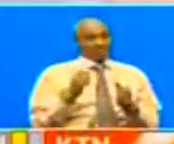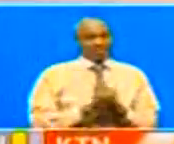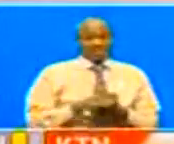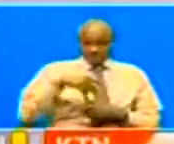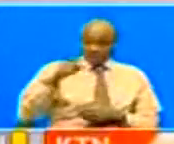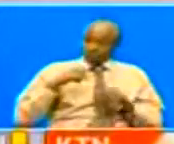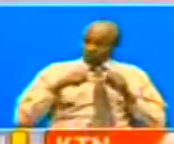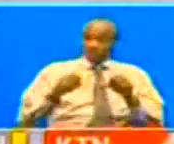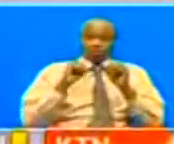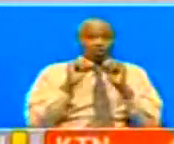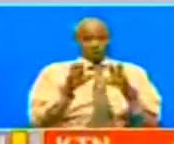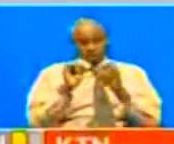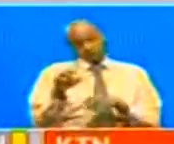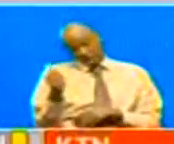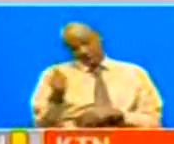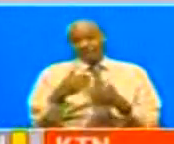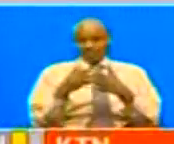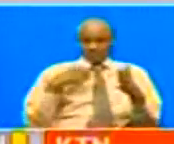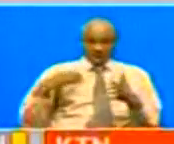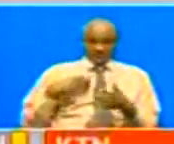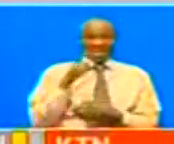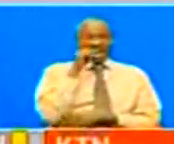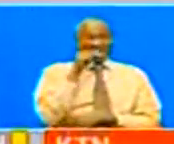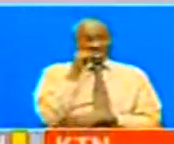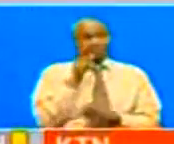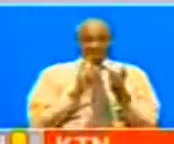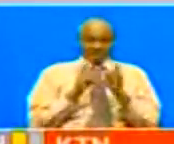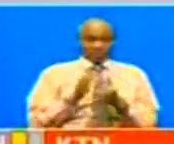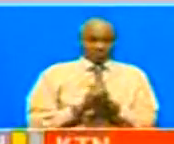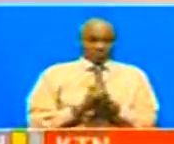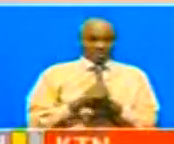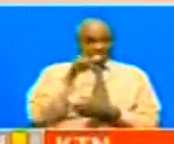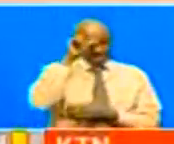ukufunzi haswa kabla ya mashindano ya mbio za London. Lin Washira, KTN.